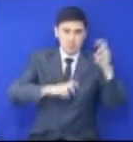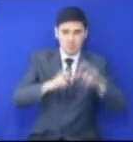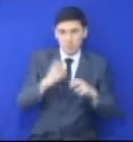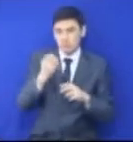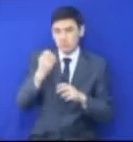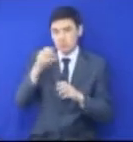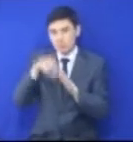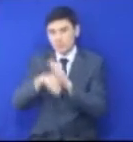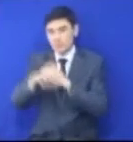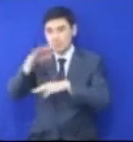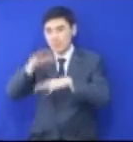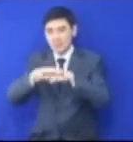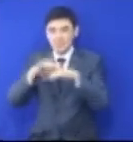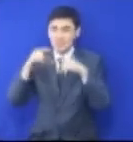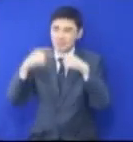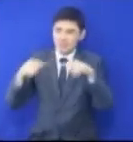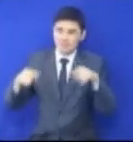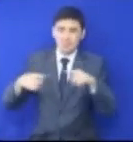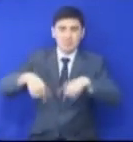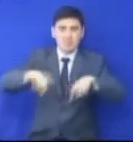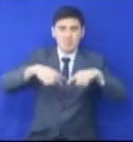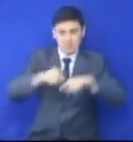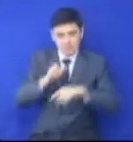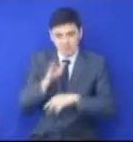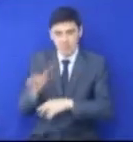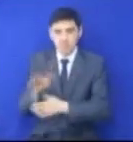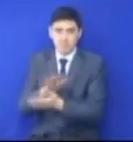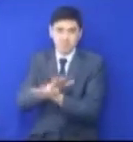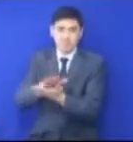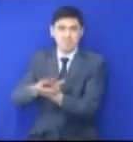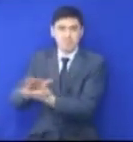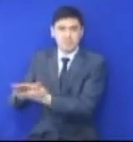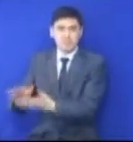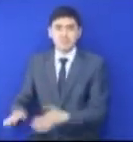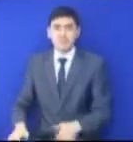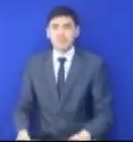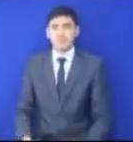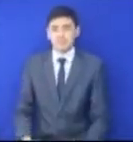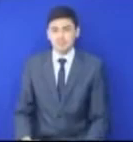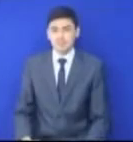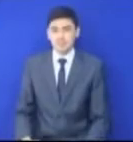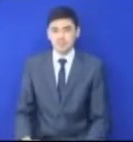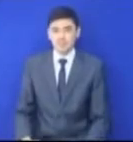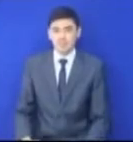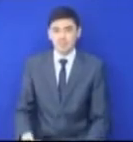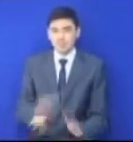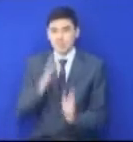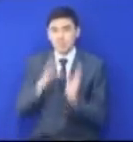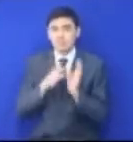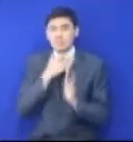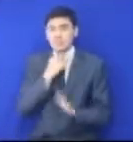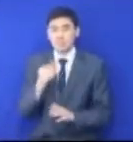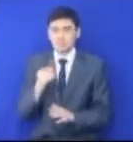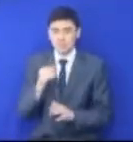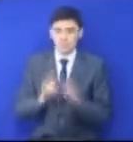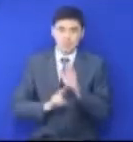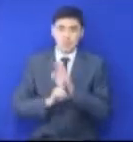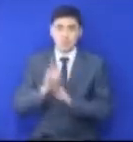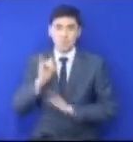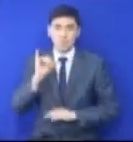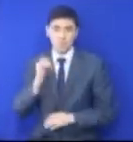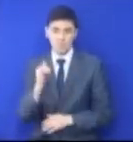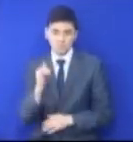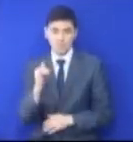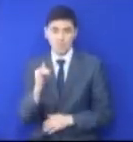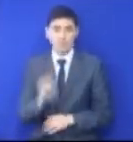учреждений. В Семее дан старт санитарному двухмесячнику. Он открылся первым общегородским субботником. Причем семичане